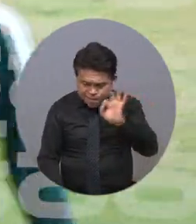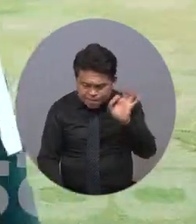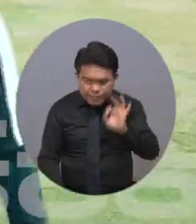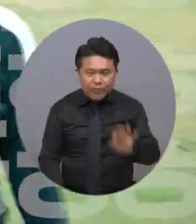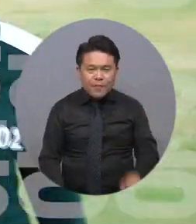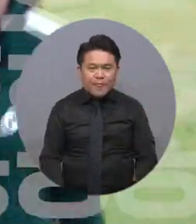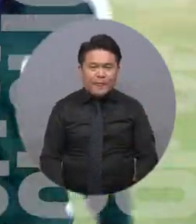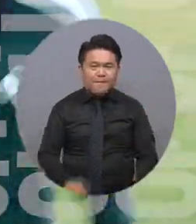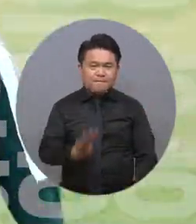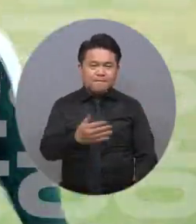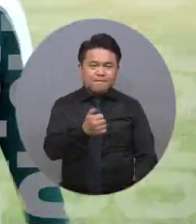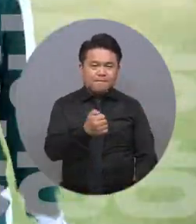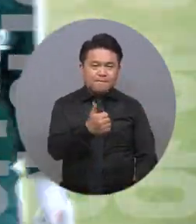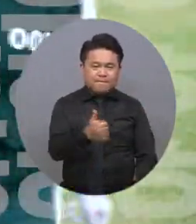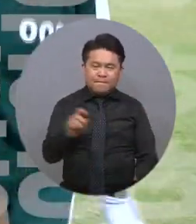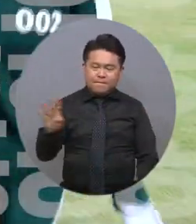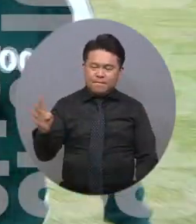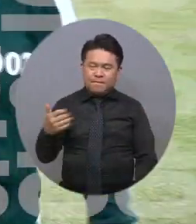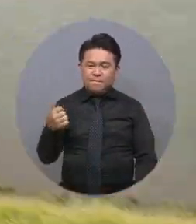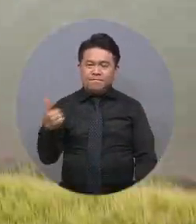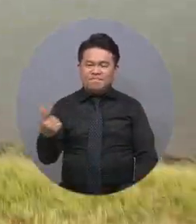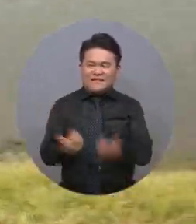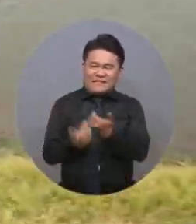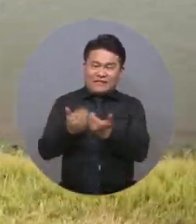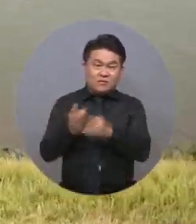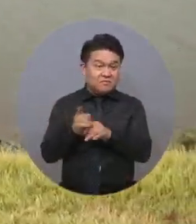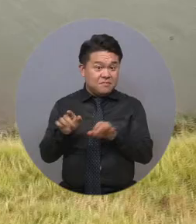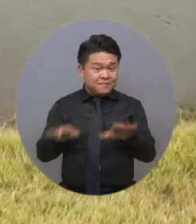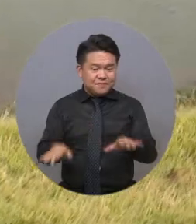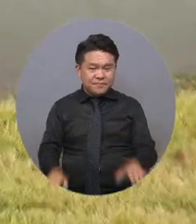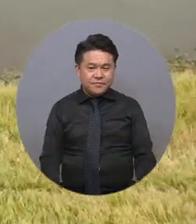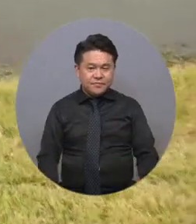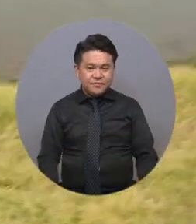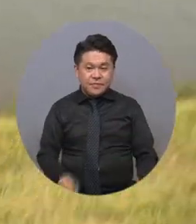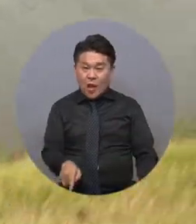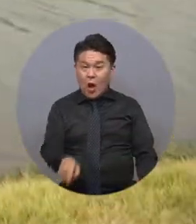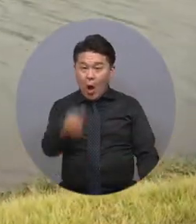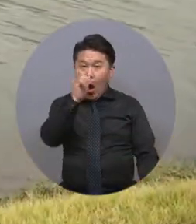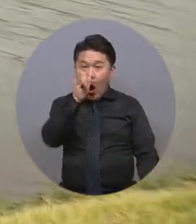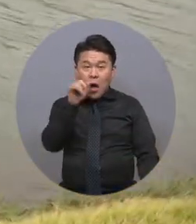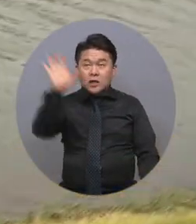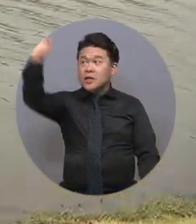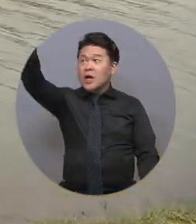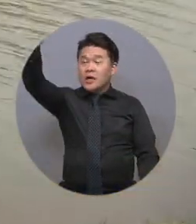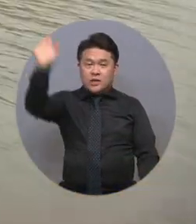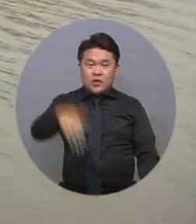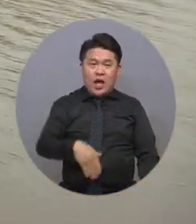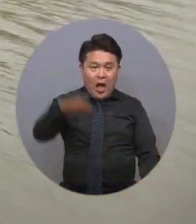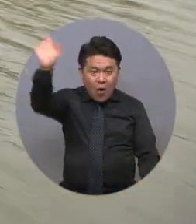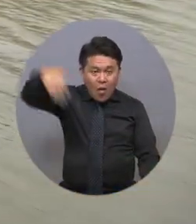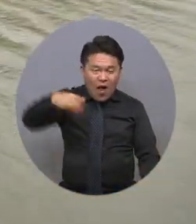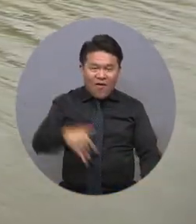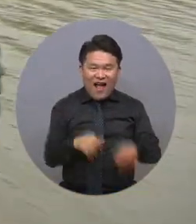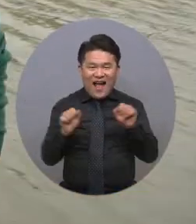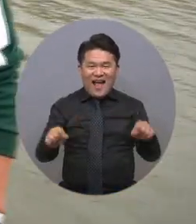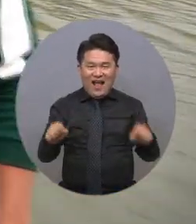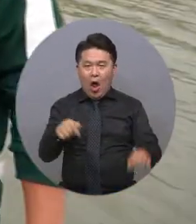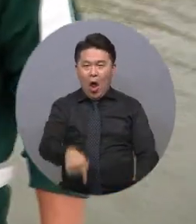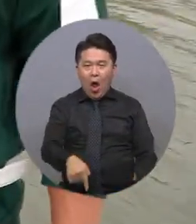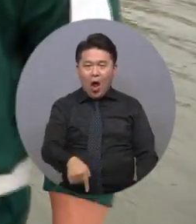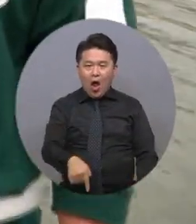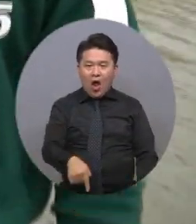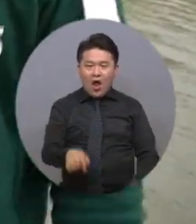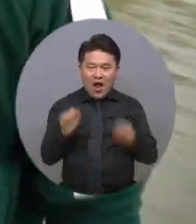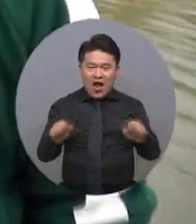지금 455번과 56번 분열이 일어났습니다 분열. 여러분. 이건가? 아 바람 쐬네. 어? 영준아! 영준아! 살았어!